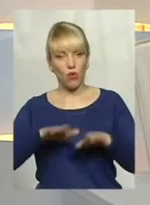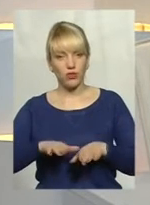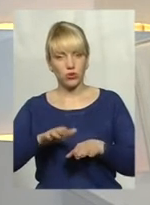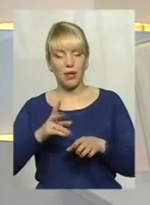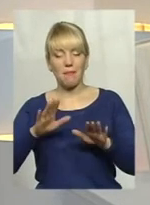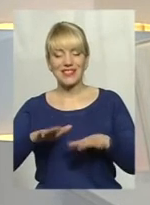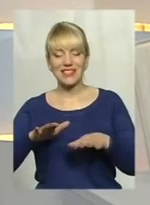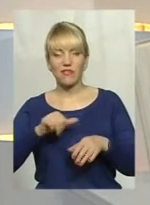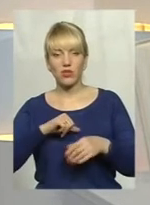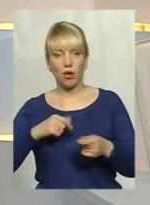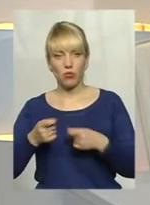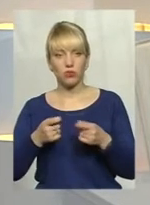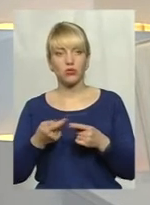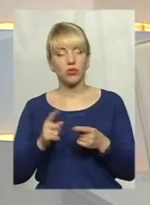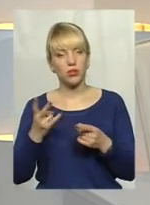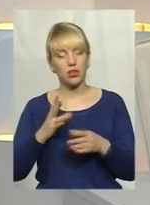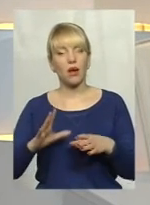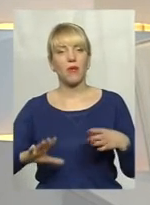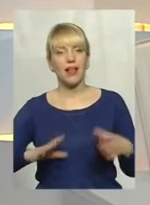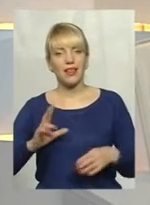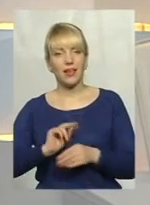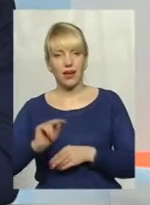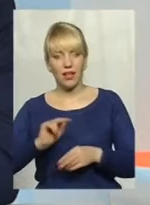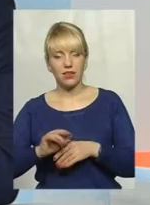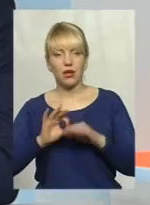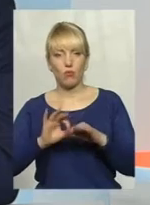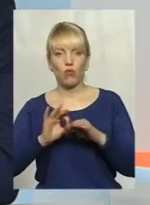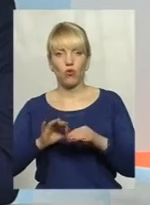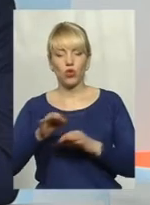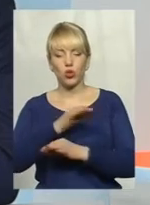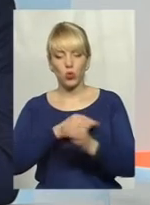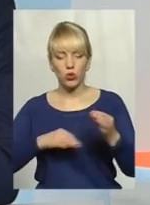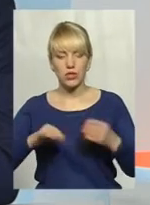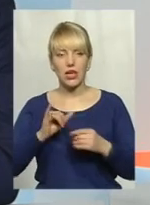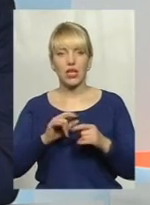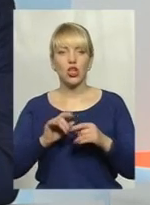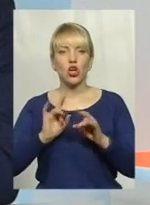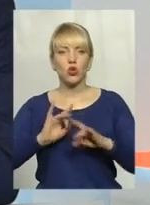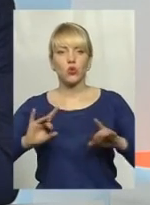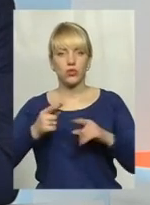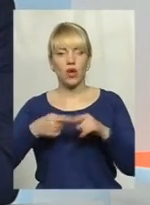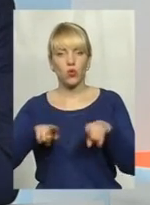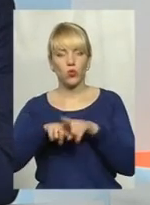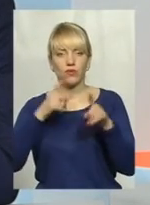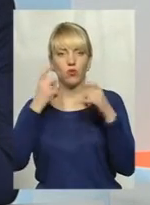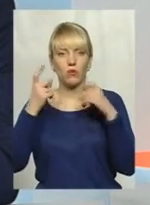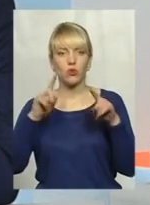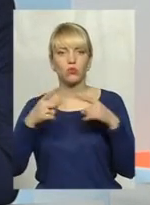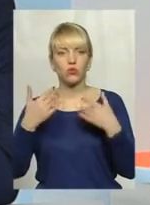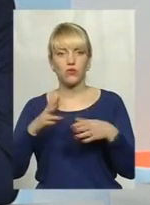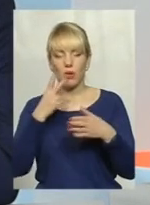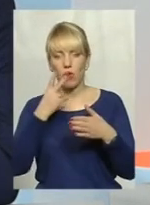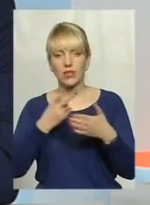звичайно, тут потрібно проводити тренінги, потрібно проводити круглі столи і доносити до них таку інформацію, тому що вже